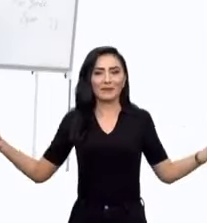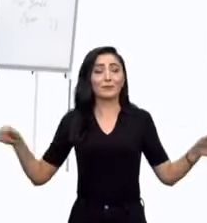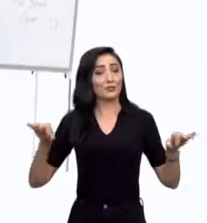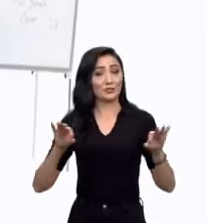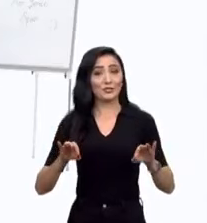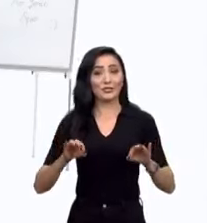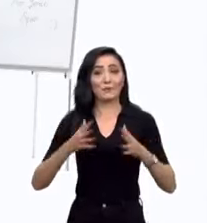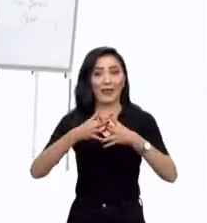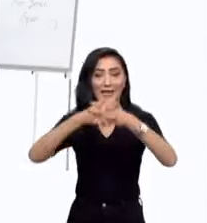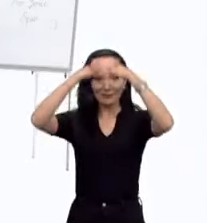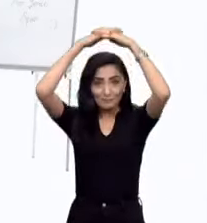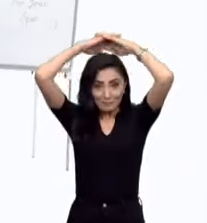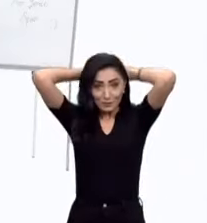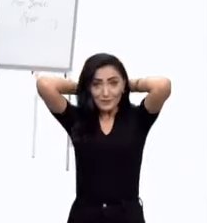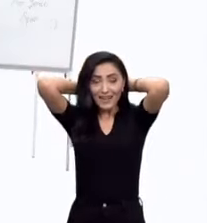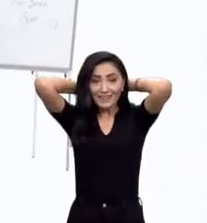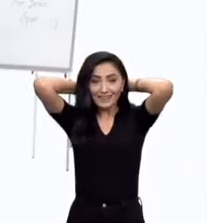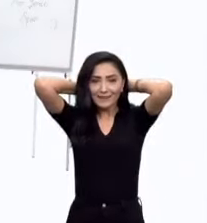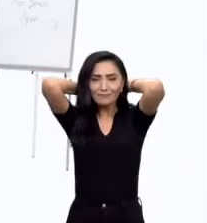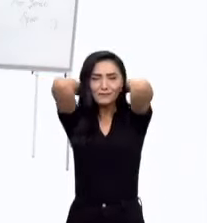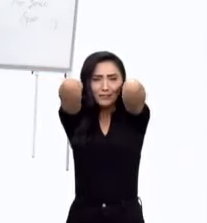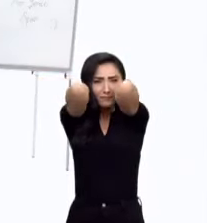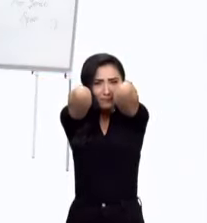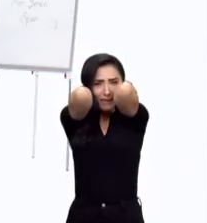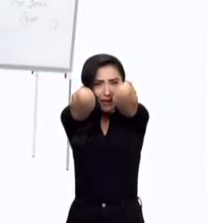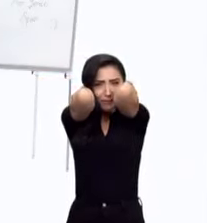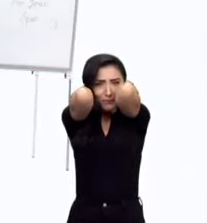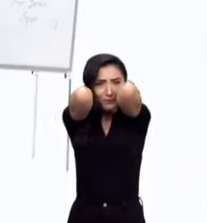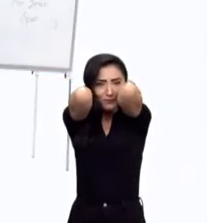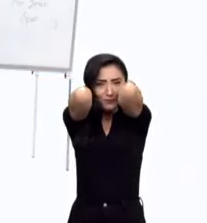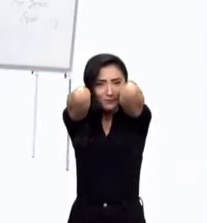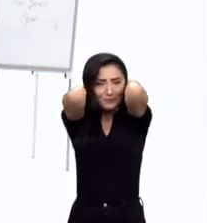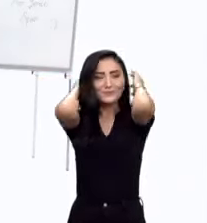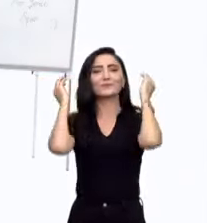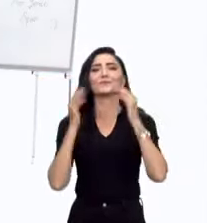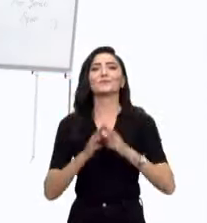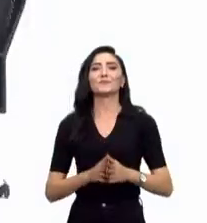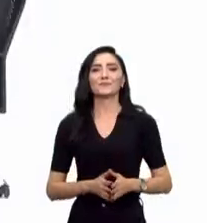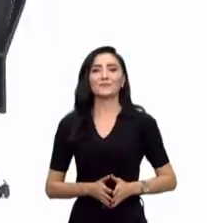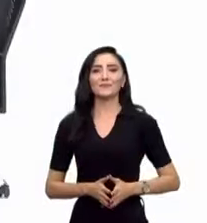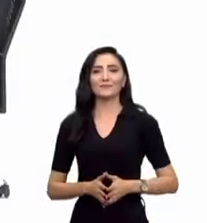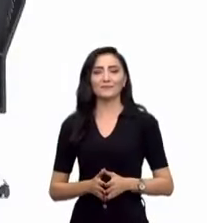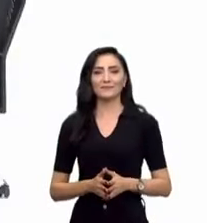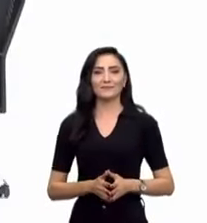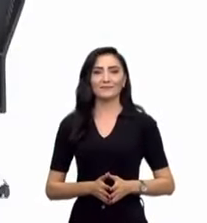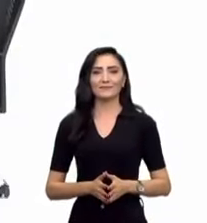Bu kez ellerimiz başımızın arkasında, dirseklerimizi birbirine yaklaştırıyoruz.